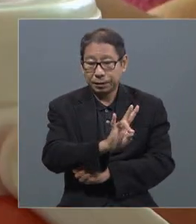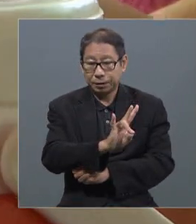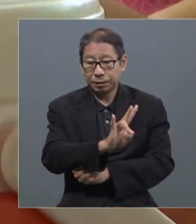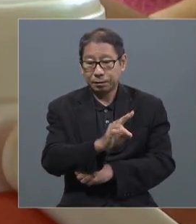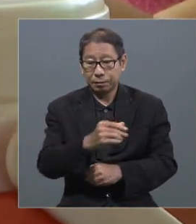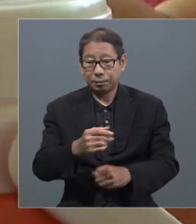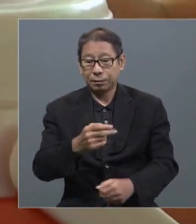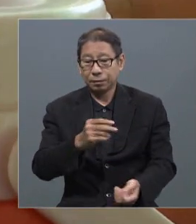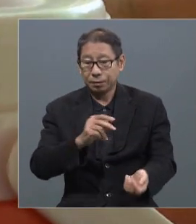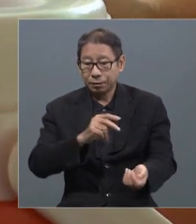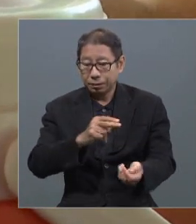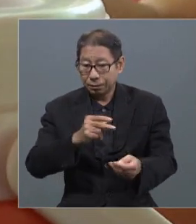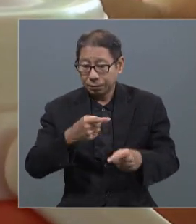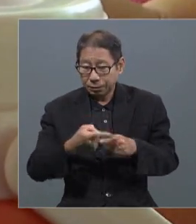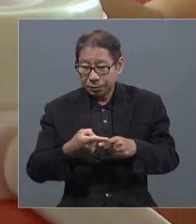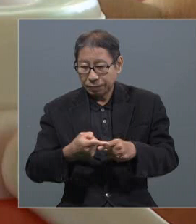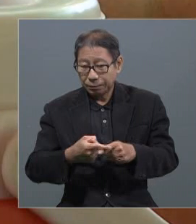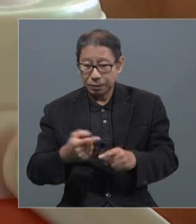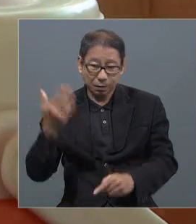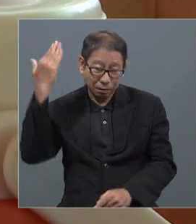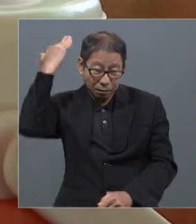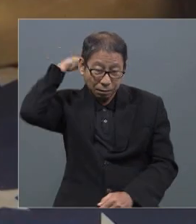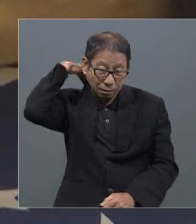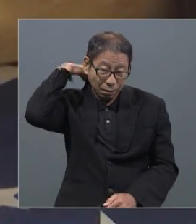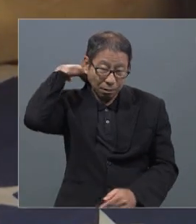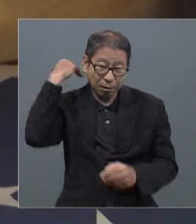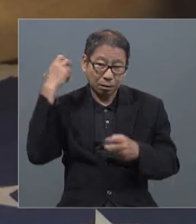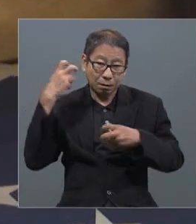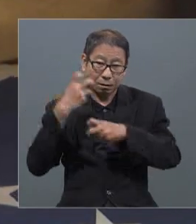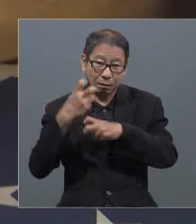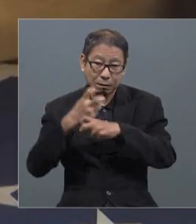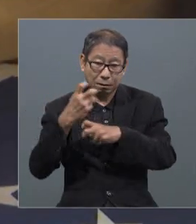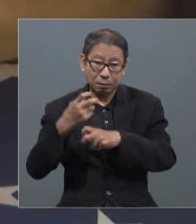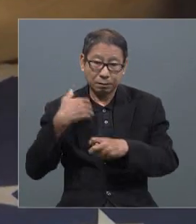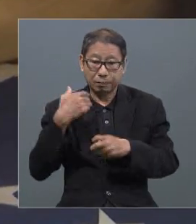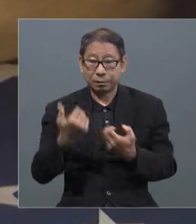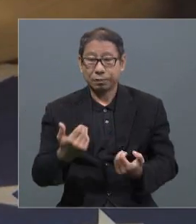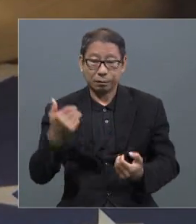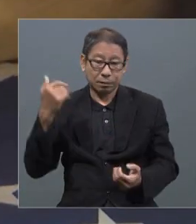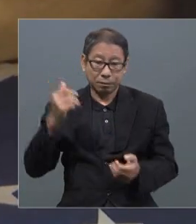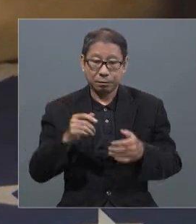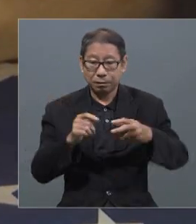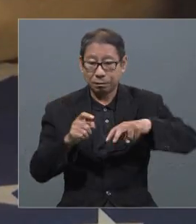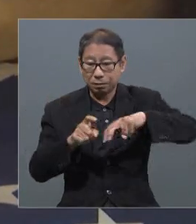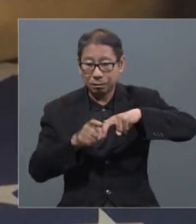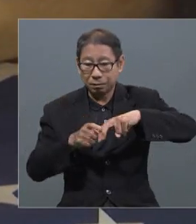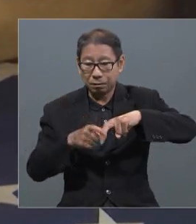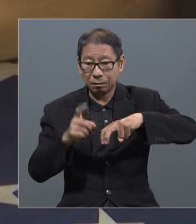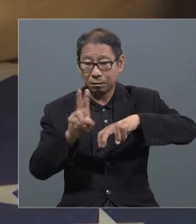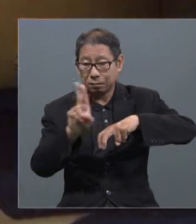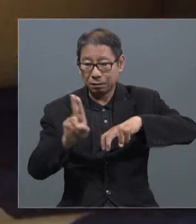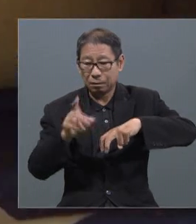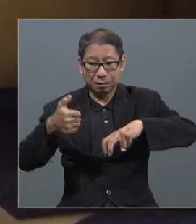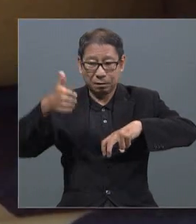2547ได้รับบาดเจ็บที่ไขสันหลังและกระดูกส่วนคอทำให้อวัยวะช่วงล่างไม่สามารถใช้ง